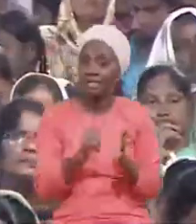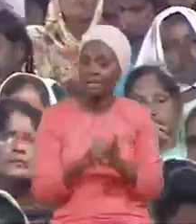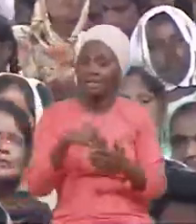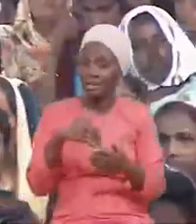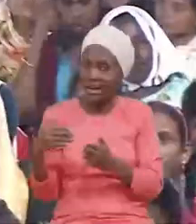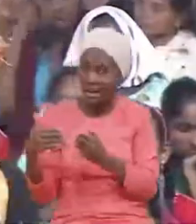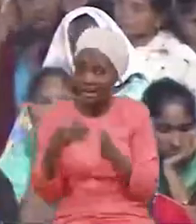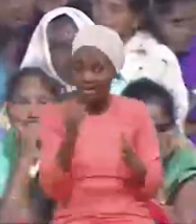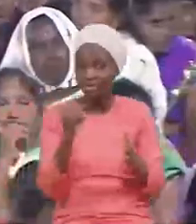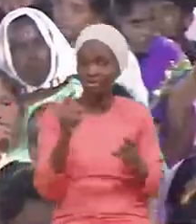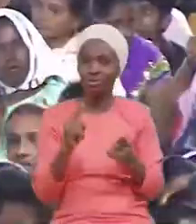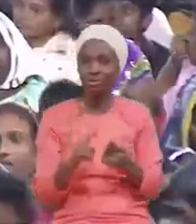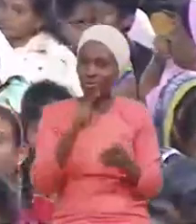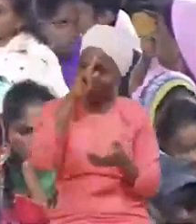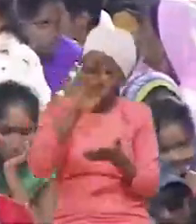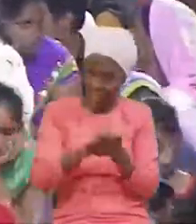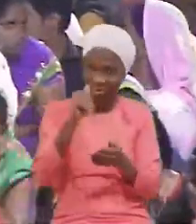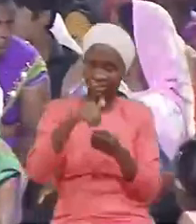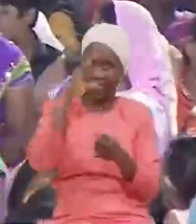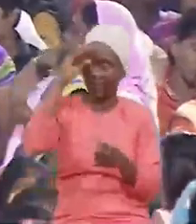Cela vous conduit à croire en lui.